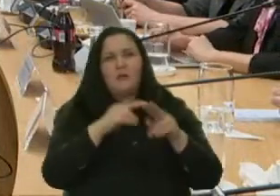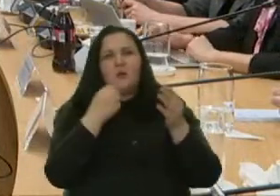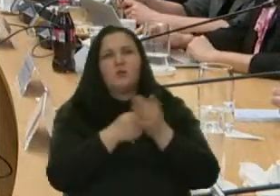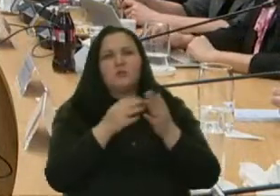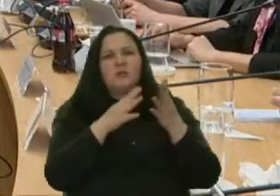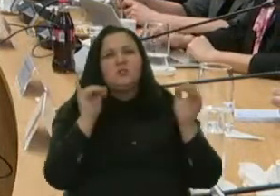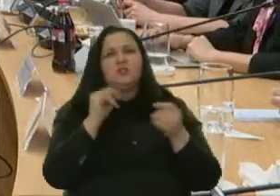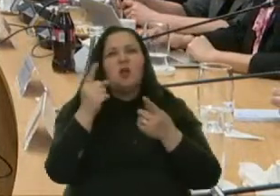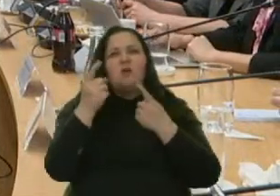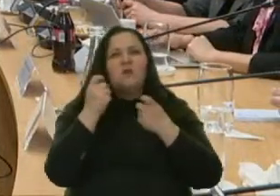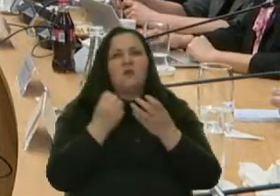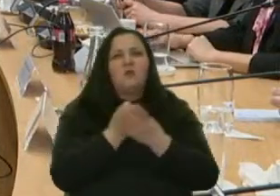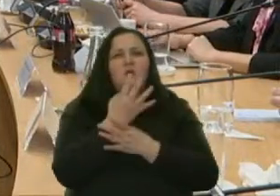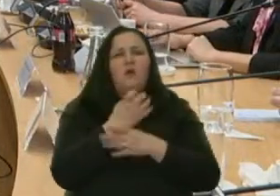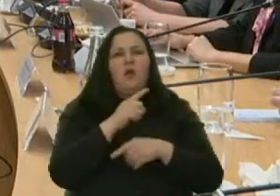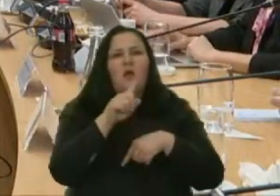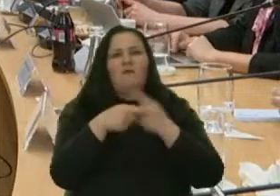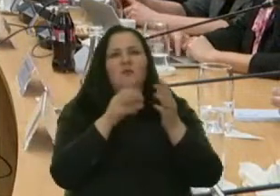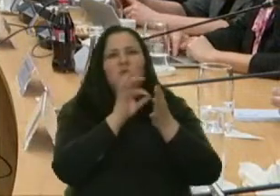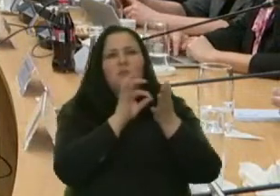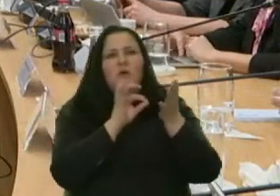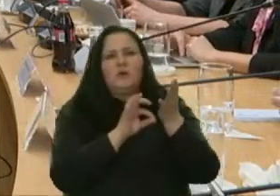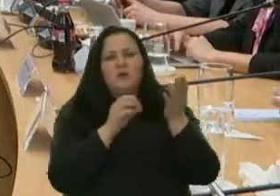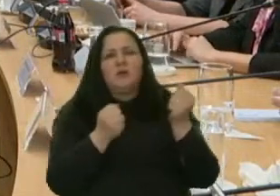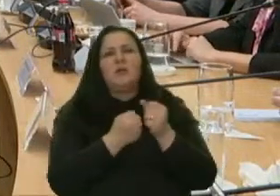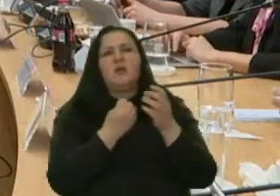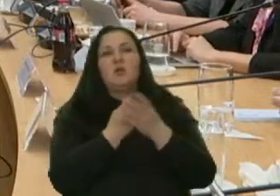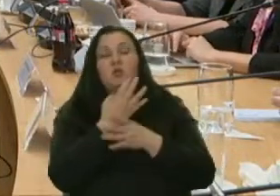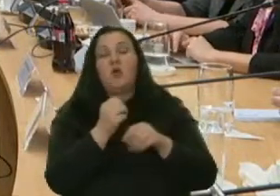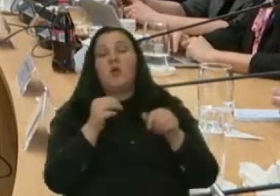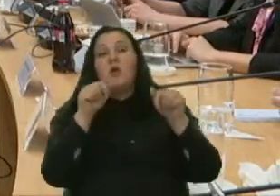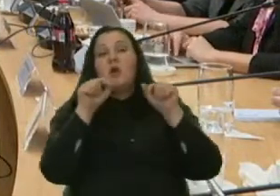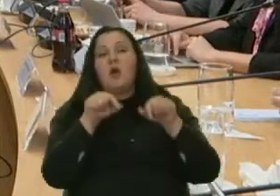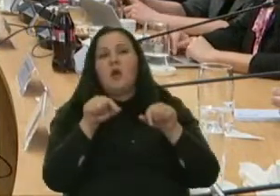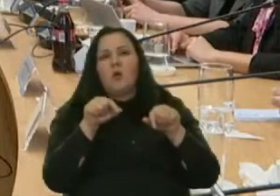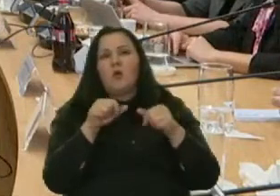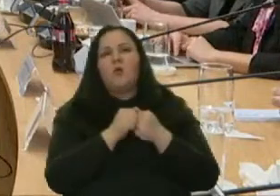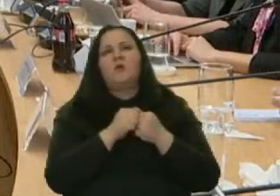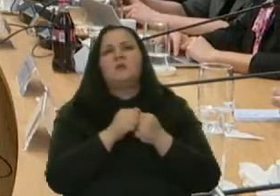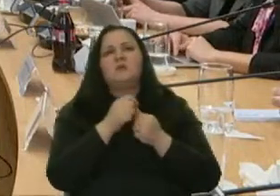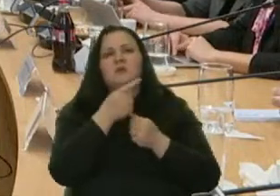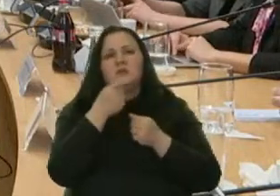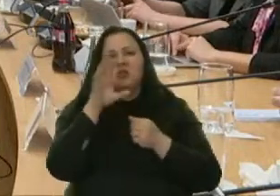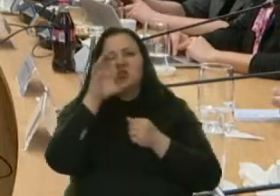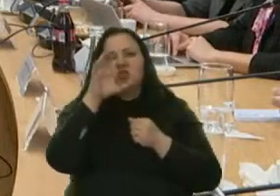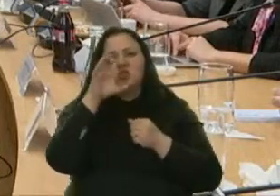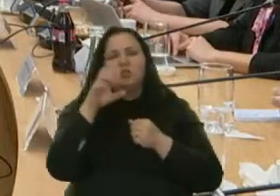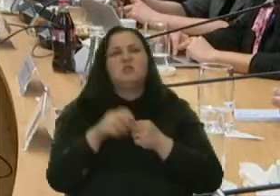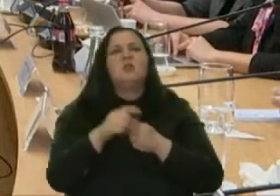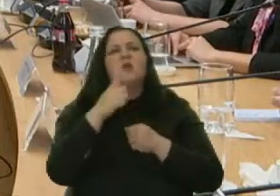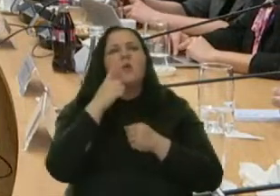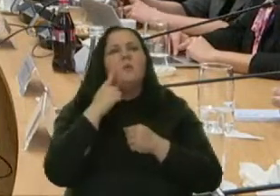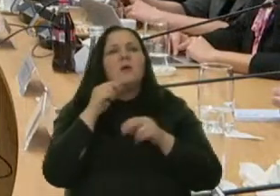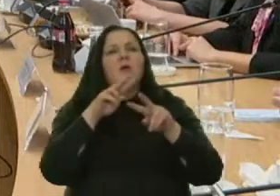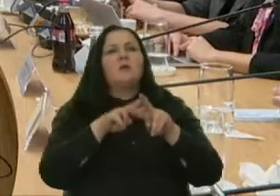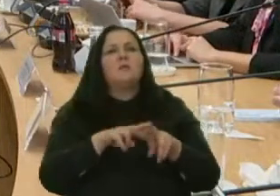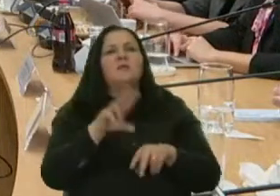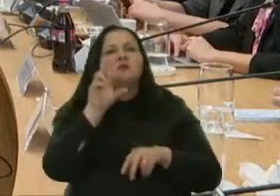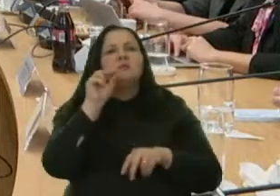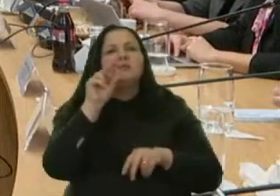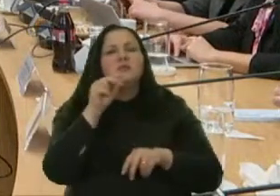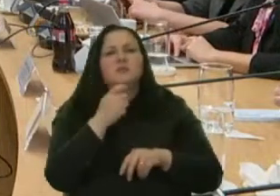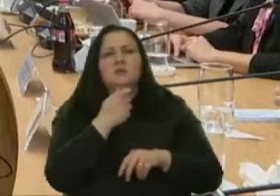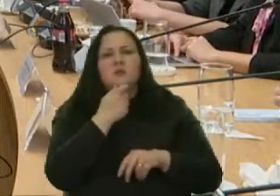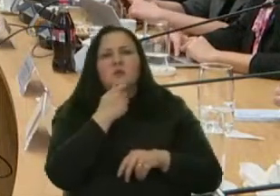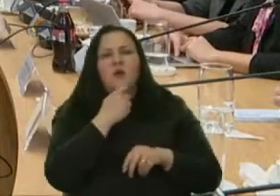cei care au venit în sistem au intrat după grilele noi de după anexa 1 acuma am rămas din 500 de oameni doar cu 30 și ceva de oameni care sunt